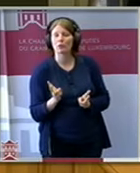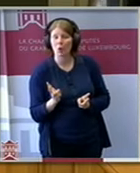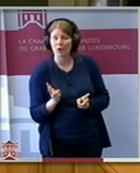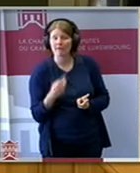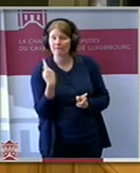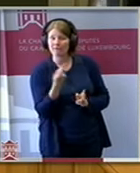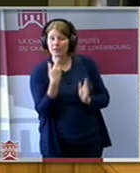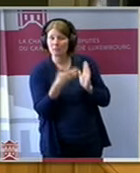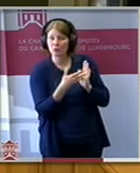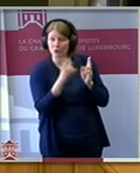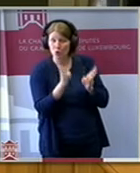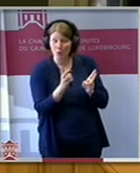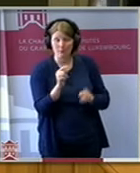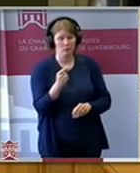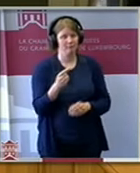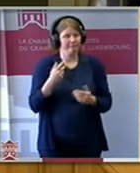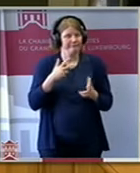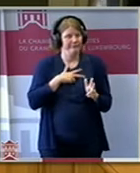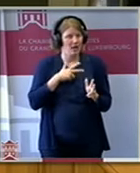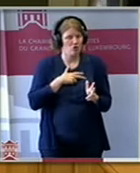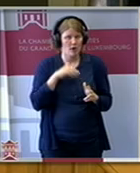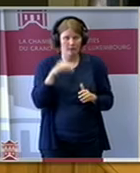paar Hindernisse.